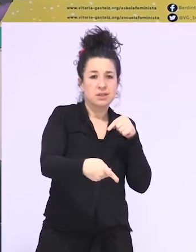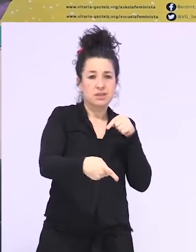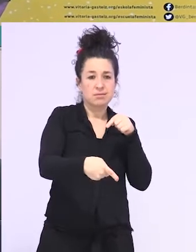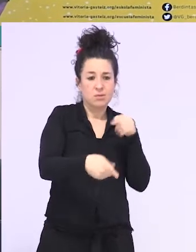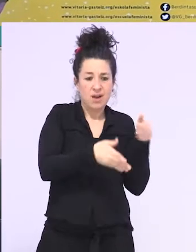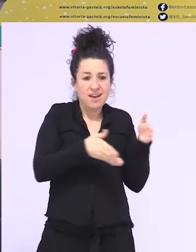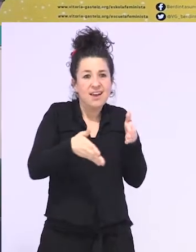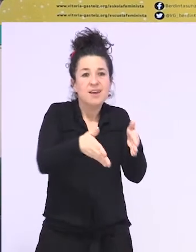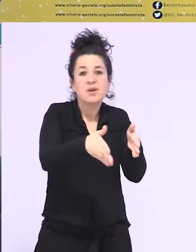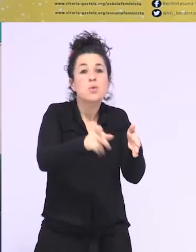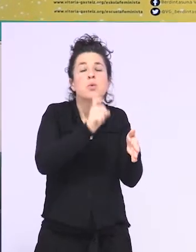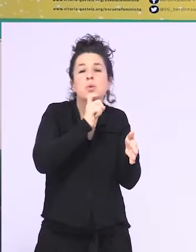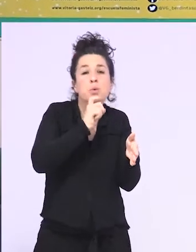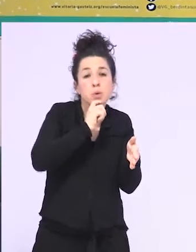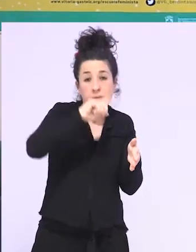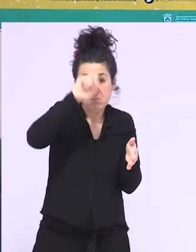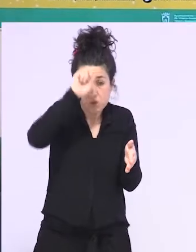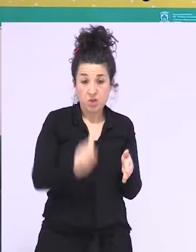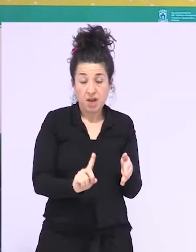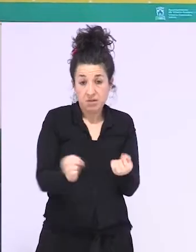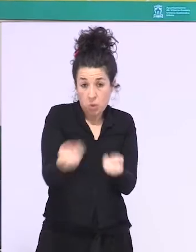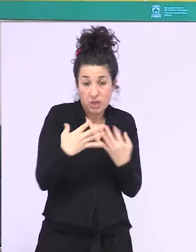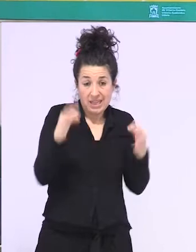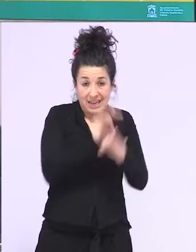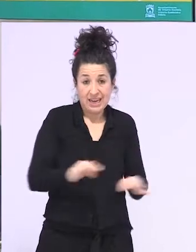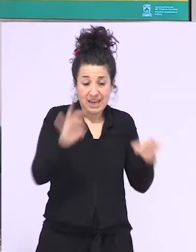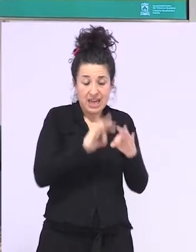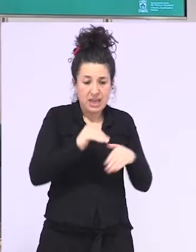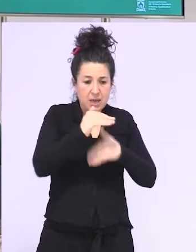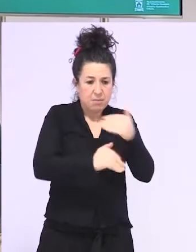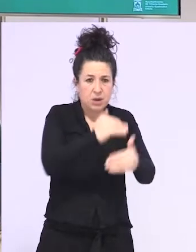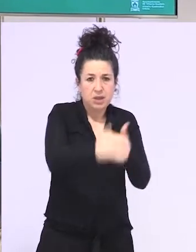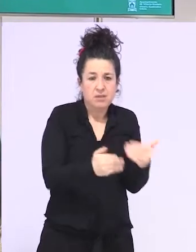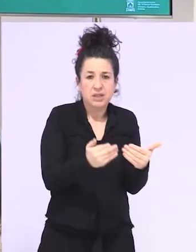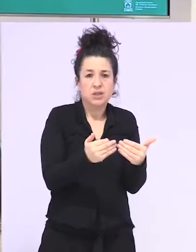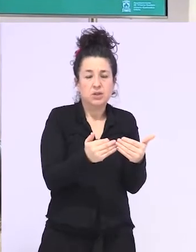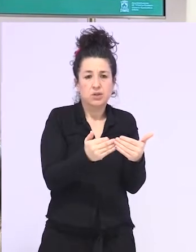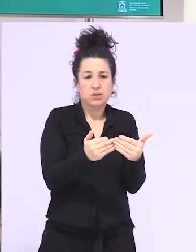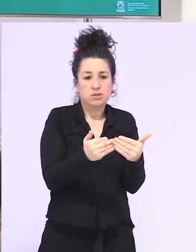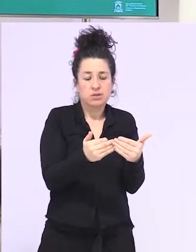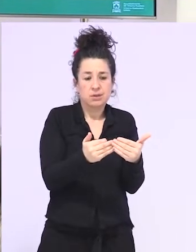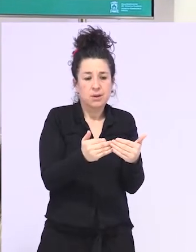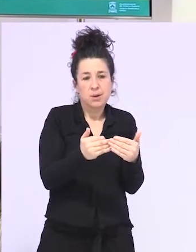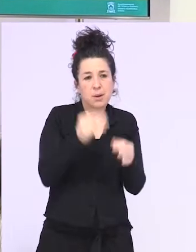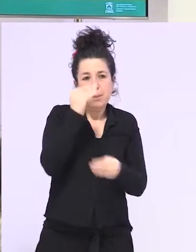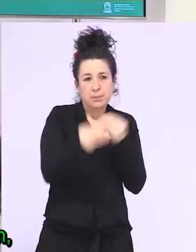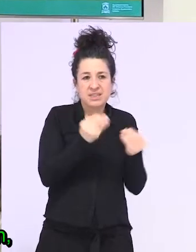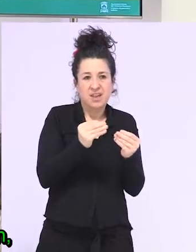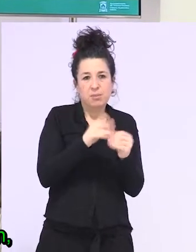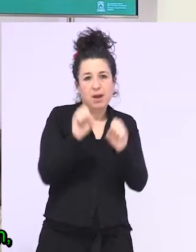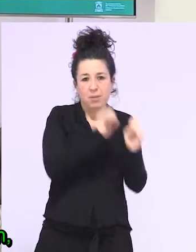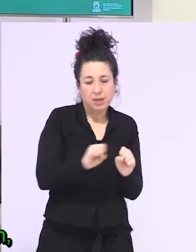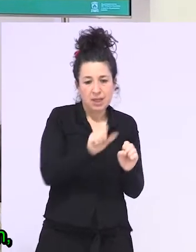nolako bidea datorren, ez? Eta zer egin behar diozun aurre. Eta prozedura hiek ez daudela inundik inora pentsatuta eraso sufritu dunarentzat.